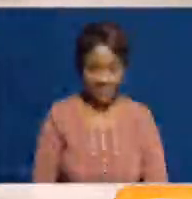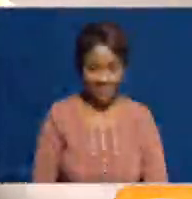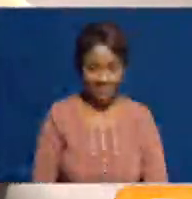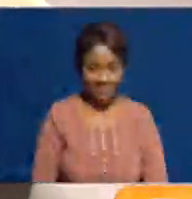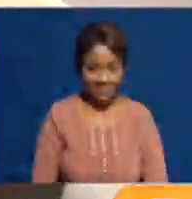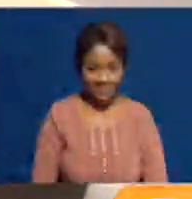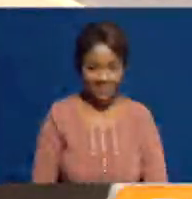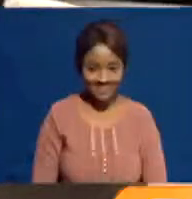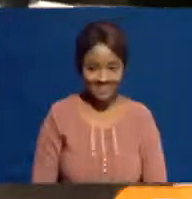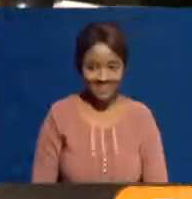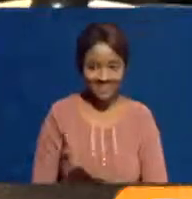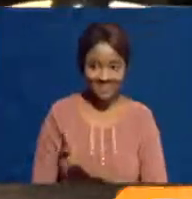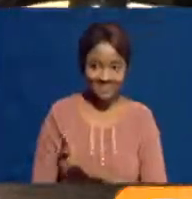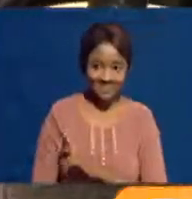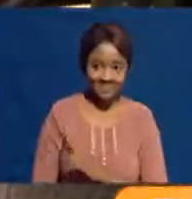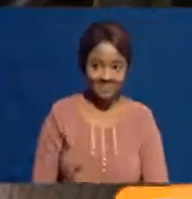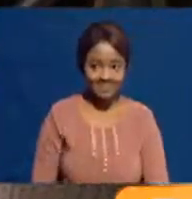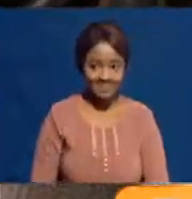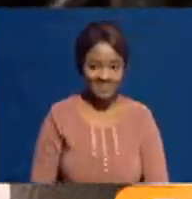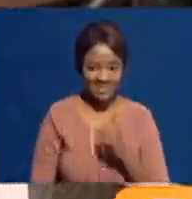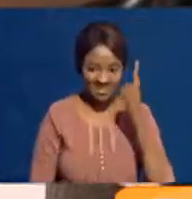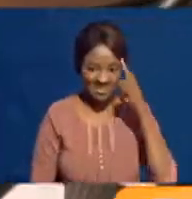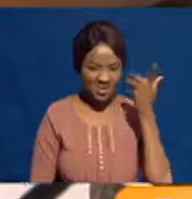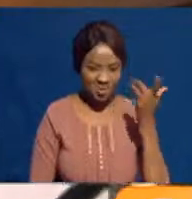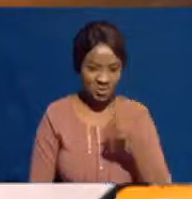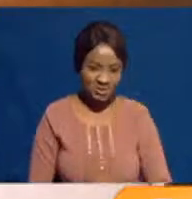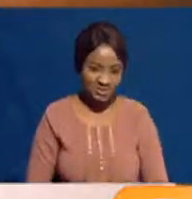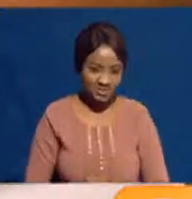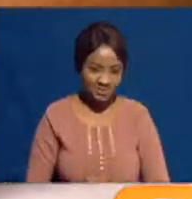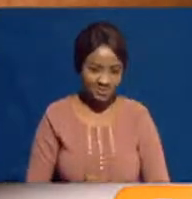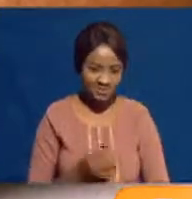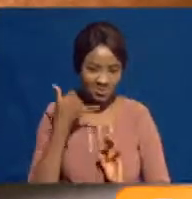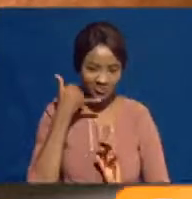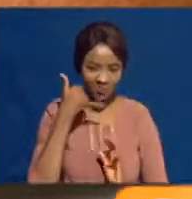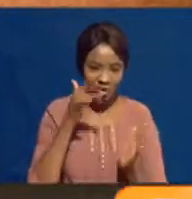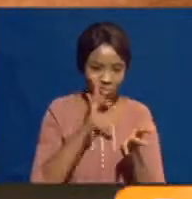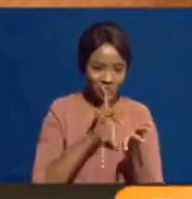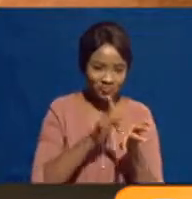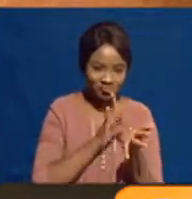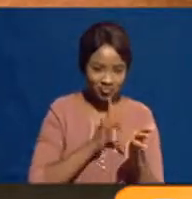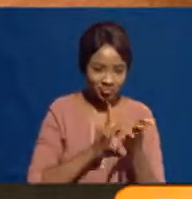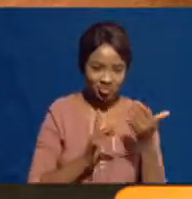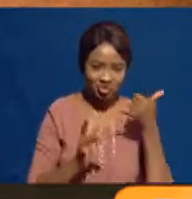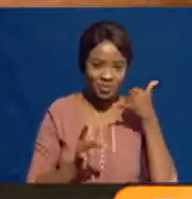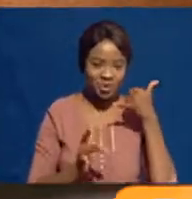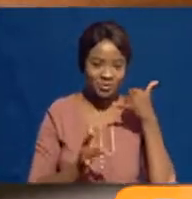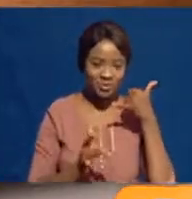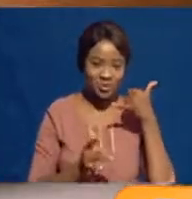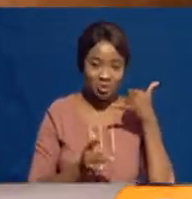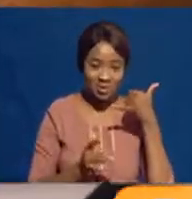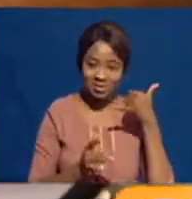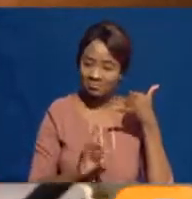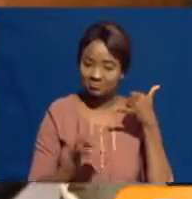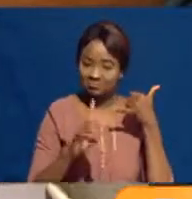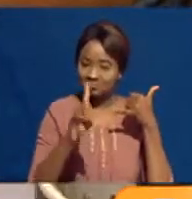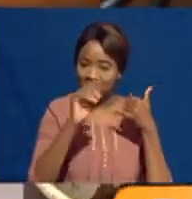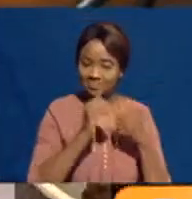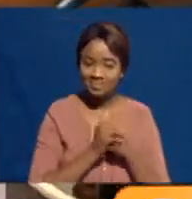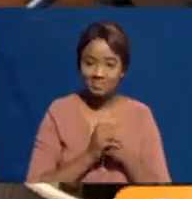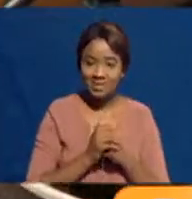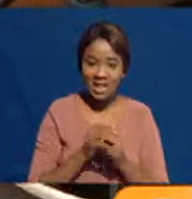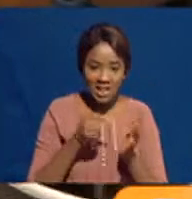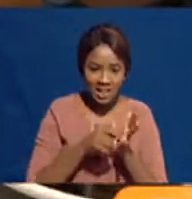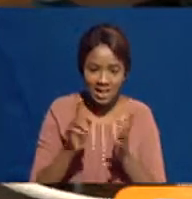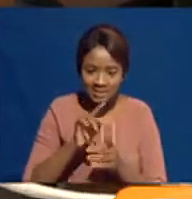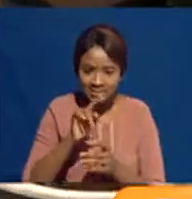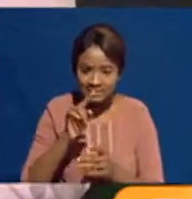Kwa mtazamo wa kwanza, utadhani kifaa hiki ni simu ya rukono. Ni mtambo unaotumika kufanyia majaribio ya